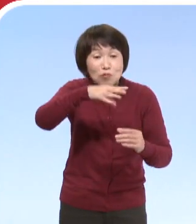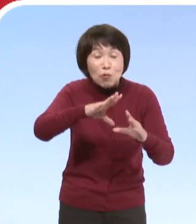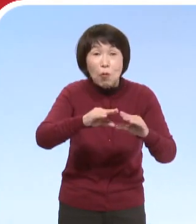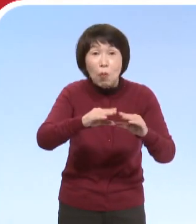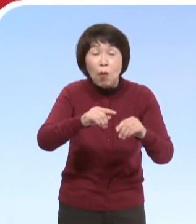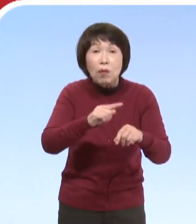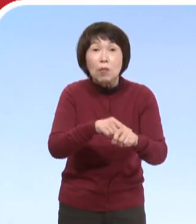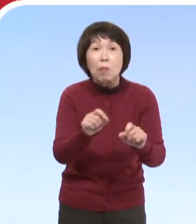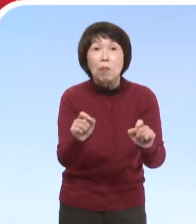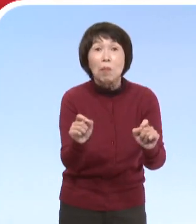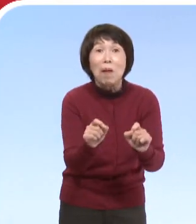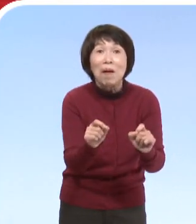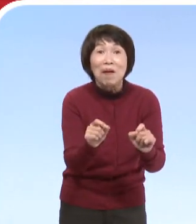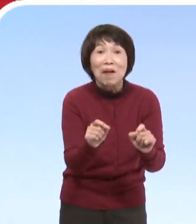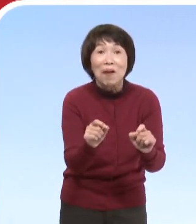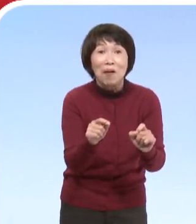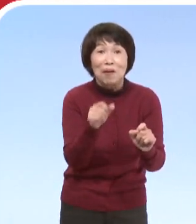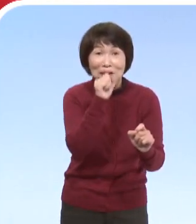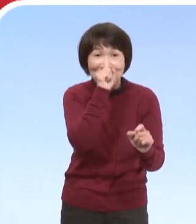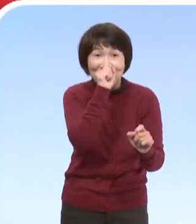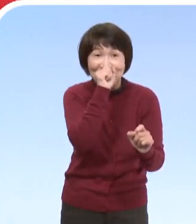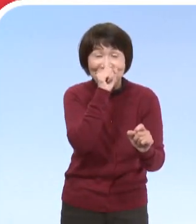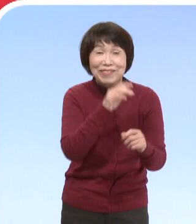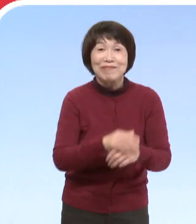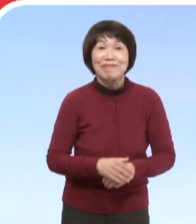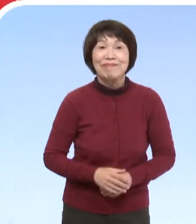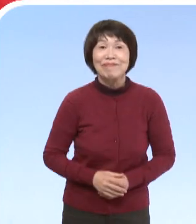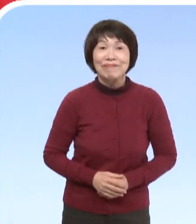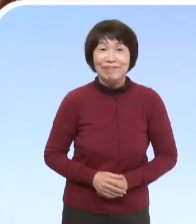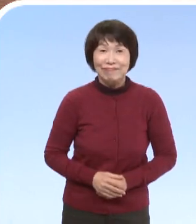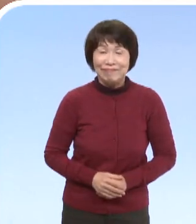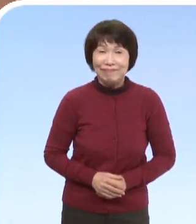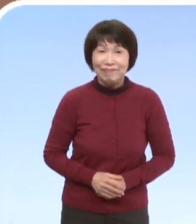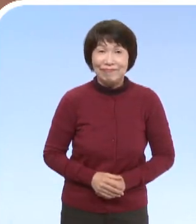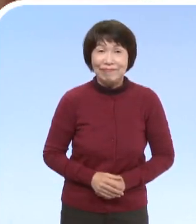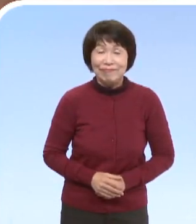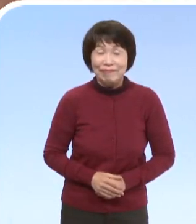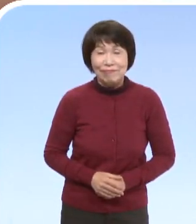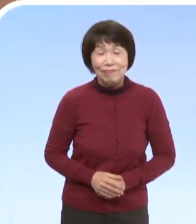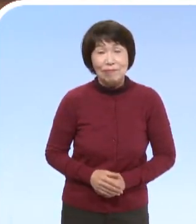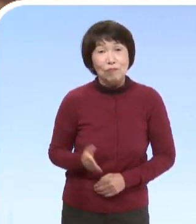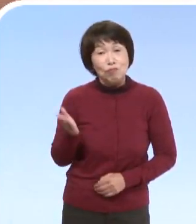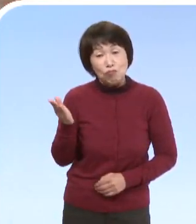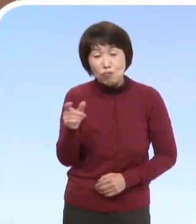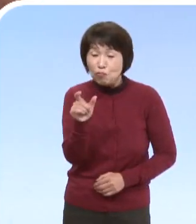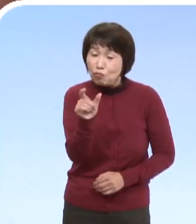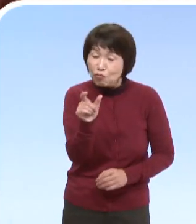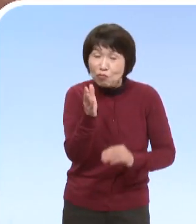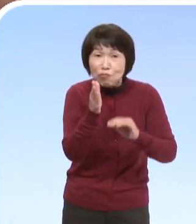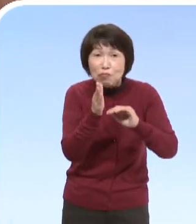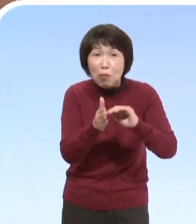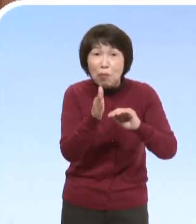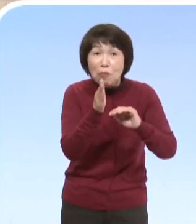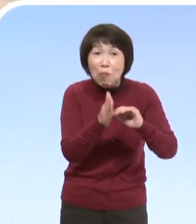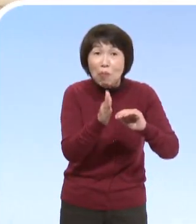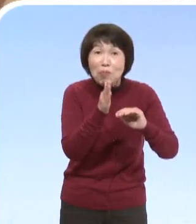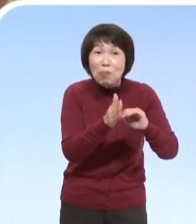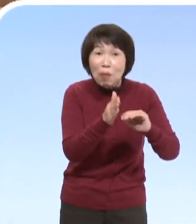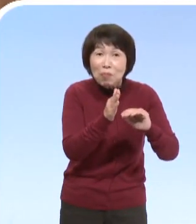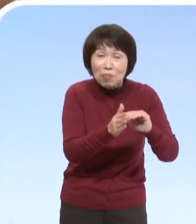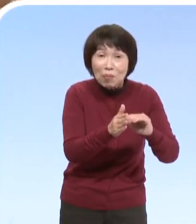戻す作業がとても手軽な相生のせかんぴょう。食感が残るくらいの長さに切